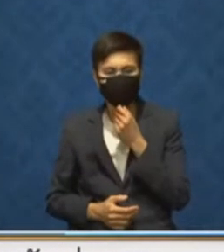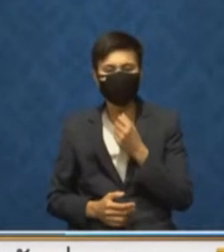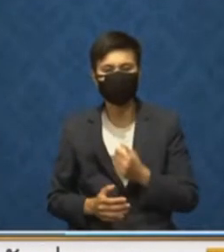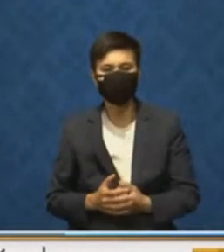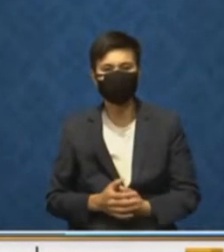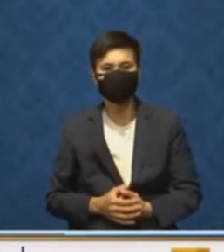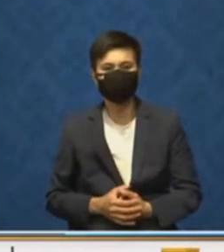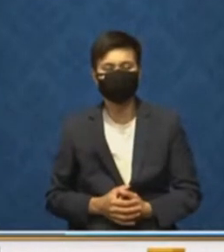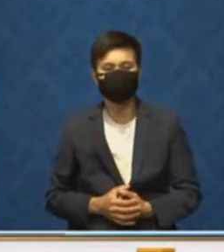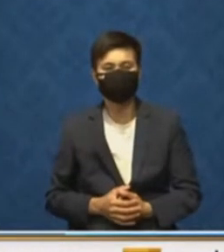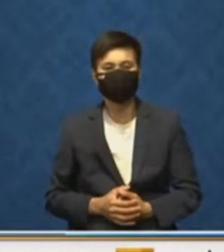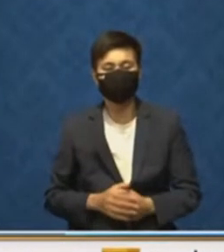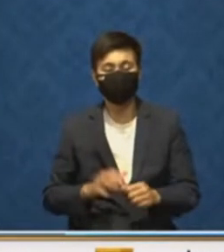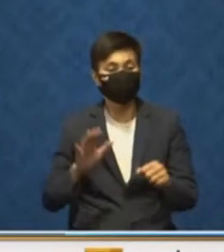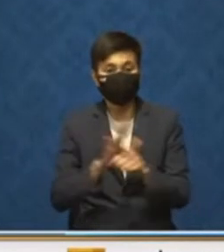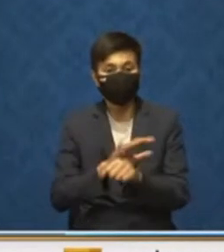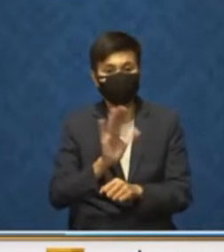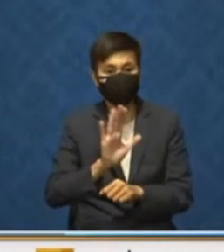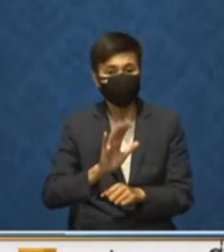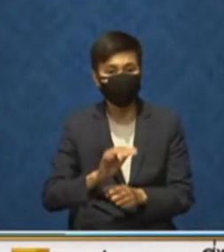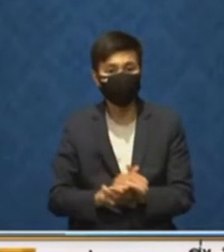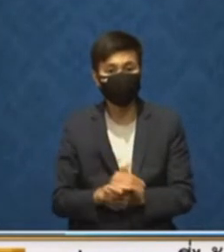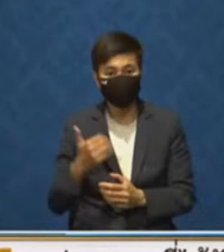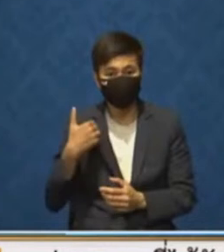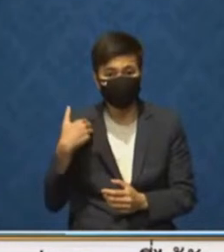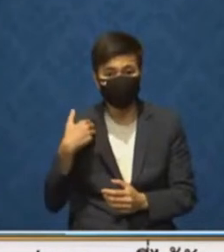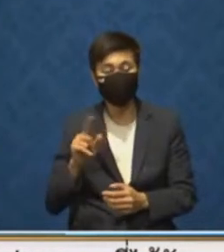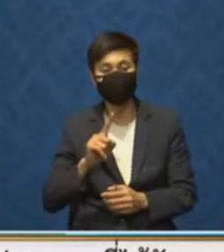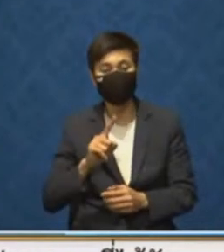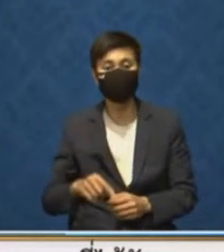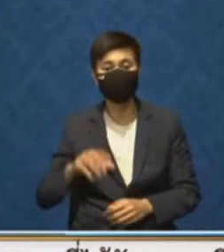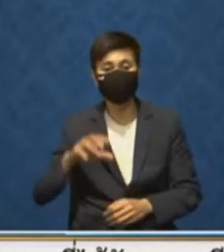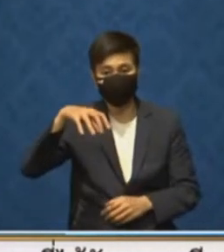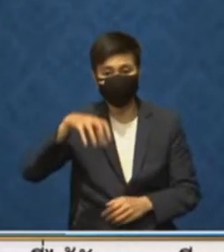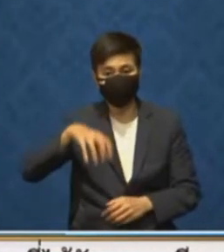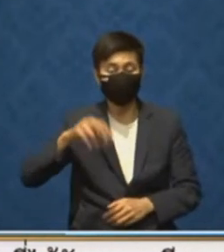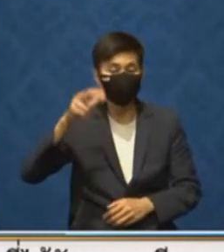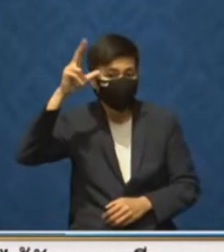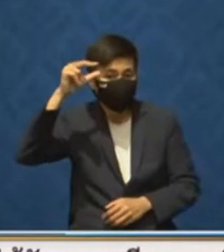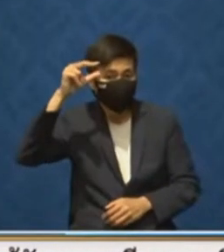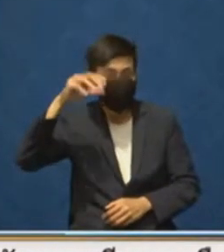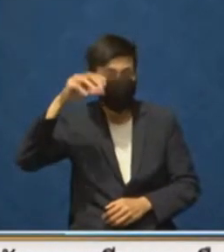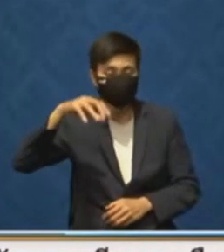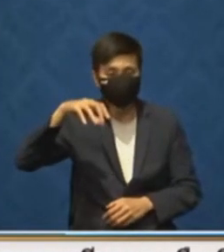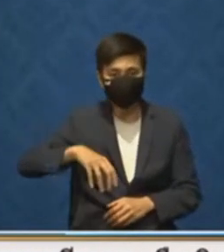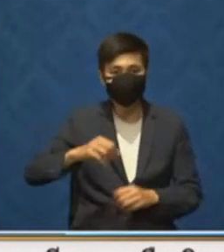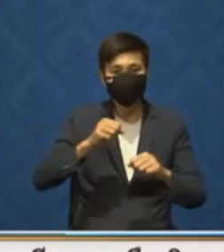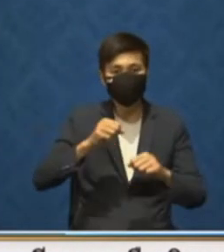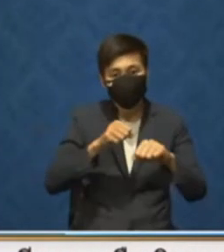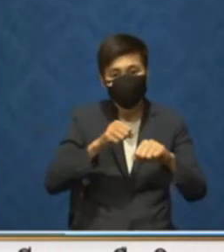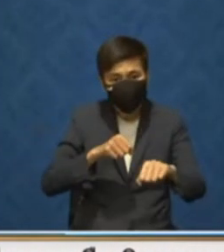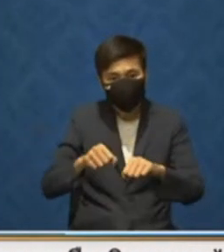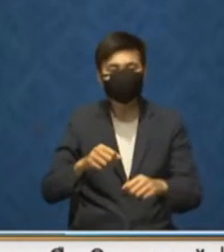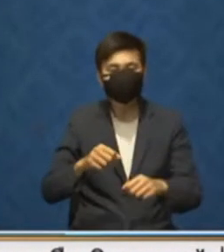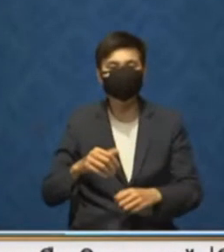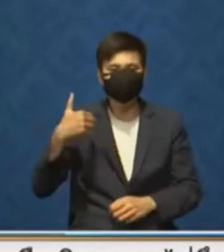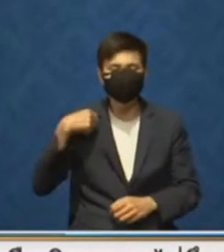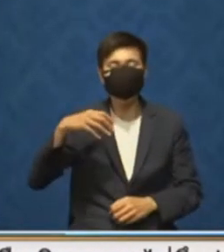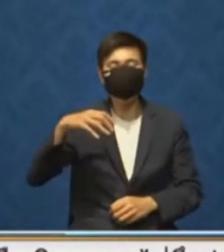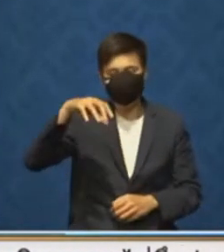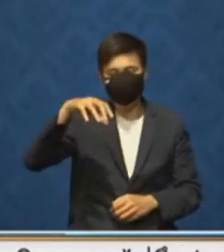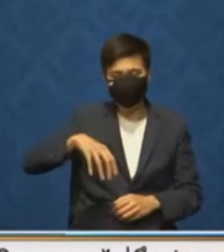นอนไม่พอนะครับยังมีสนามมาสนามมวยสนามกอล์ฟถานีโทรทัศน์วิทยาลัยหายในพื้นที่